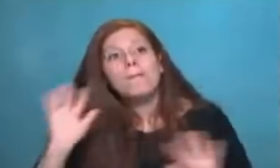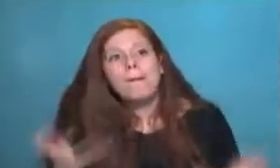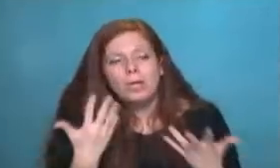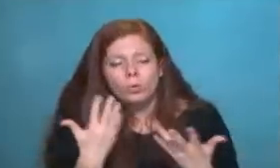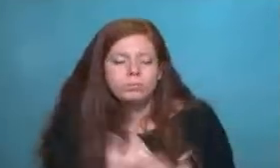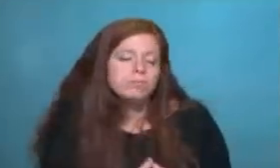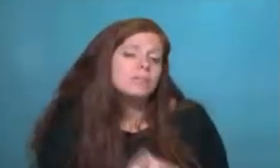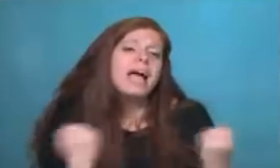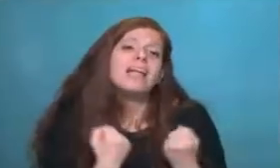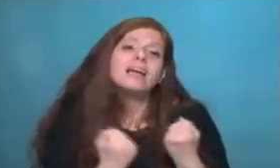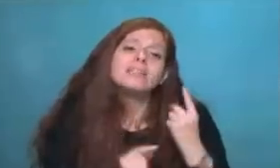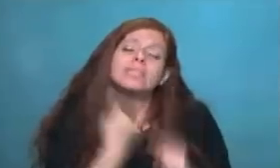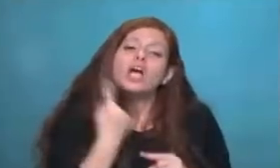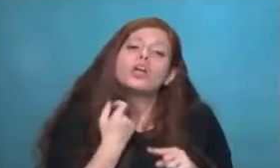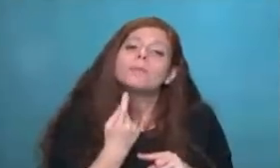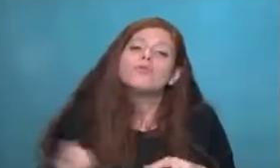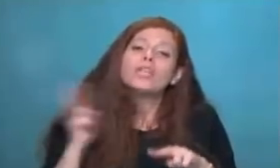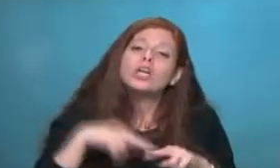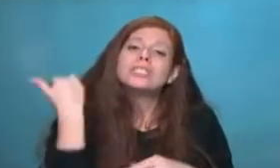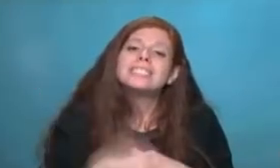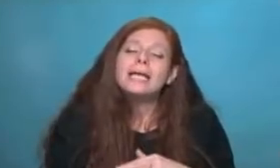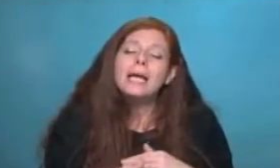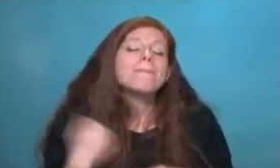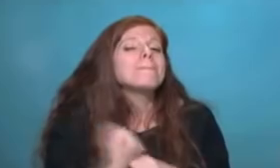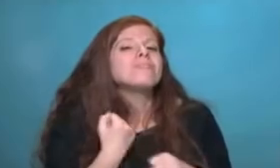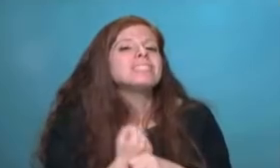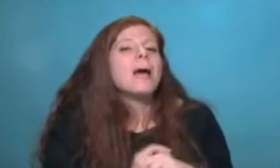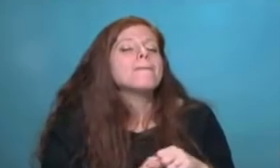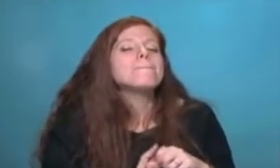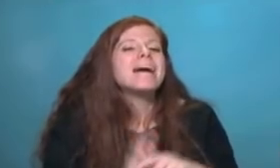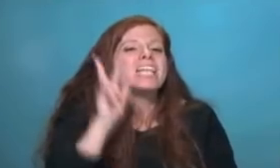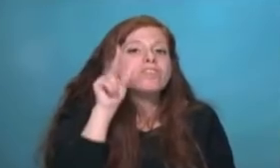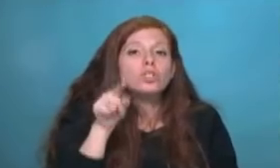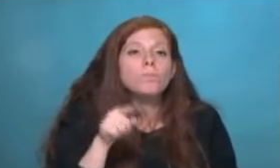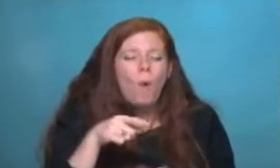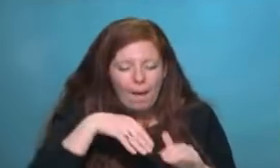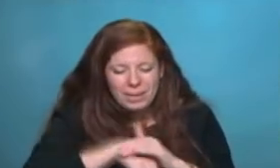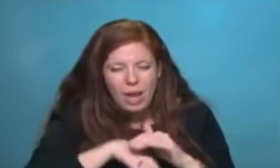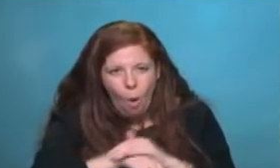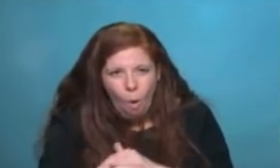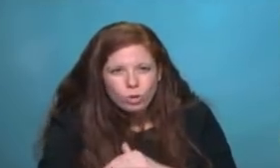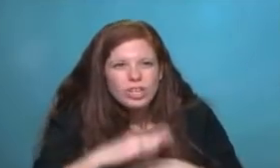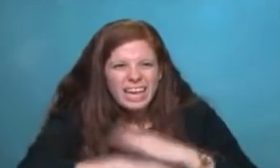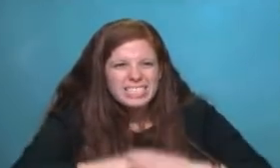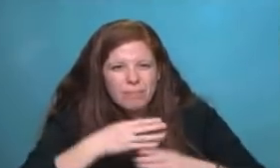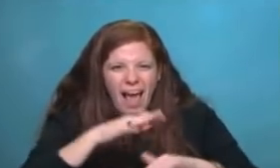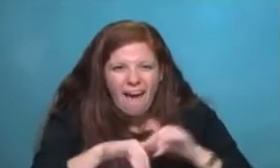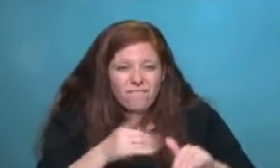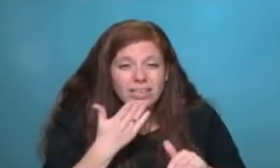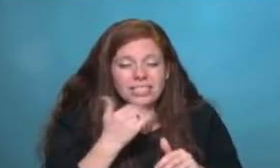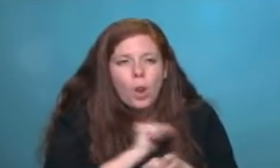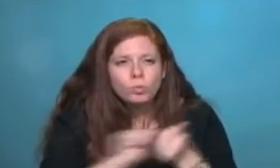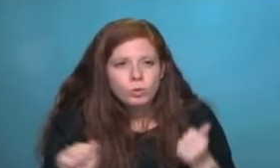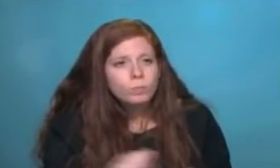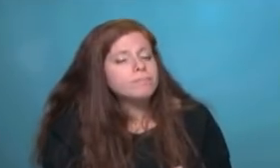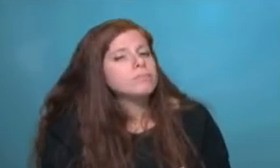הזה מתרחש כמה שבועות אחרי שהסתיים מבצע מגן צפוני שבו הושמדו המנהרות שחפר חיזבאללה לשטח ישראל. סירה